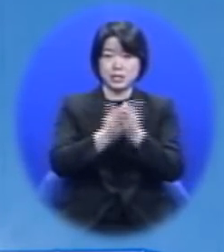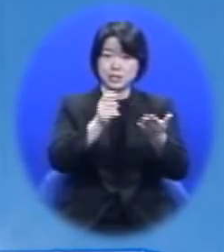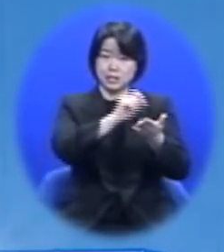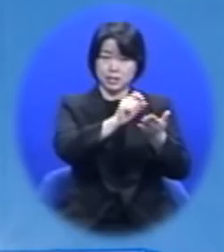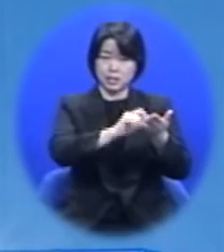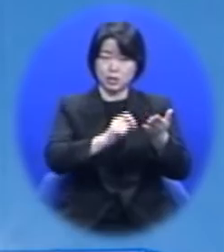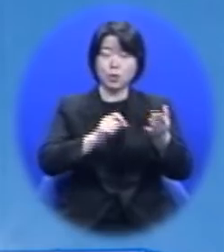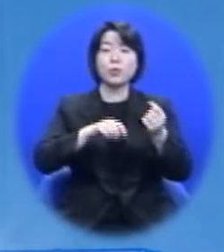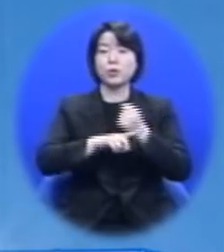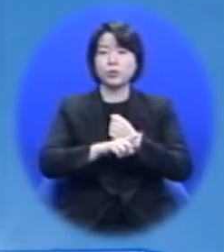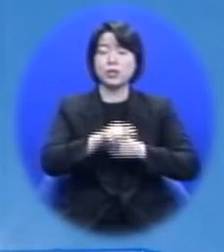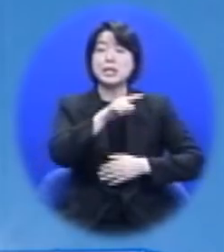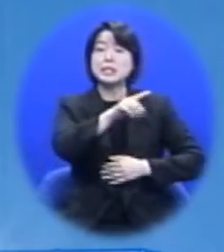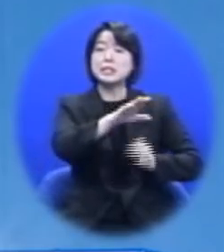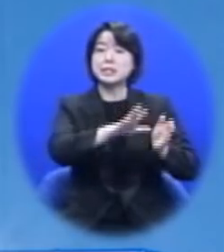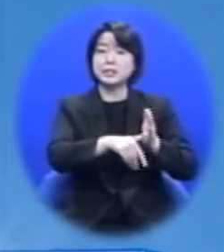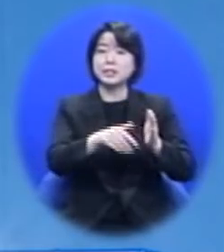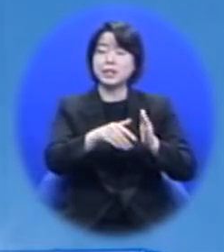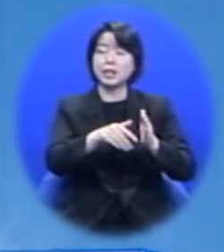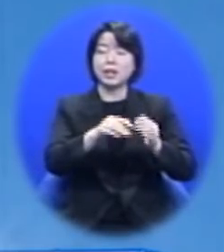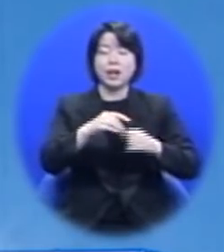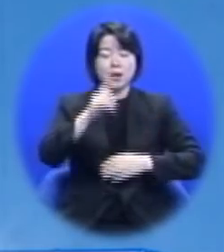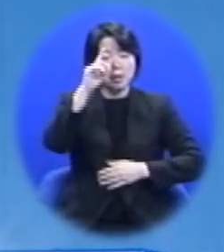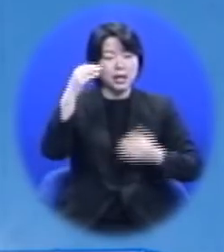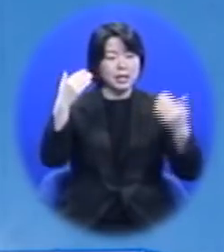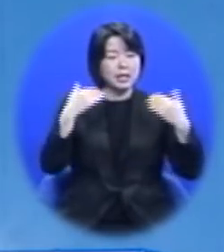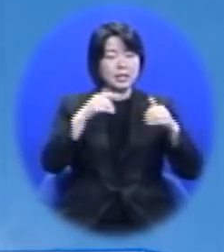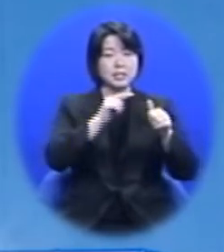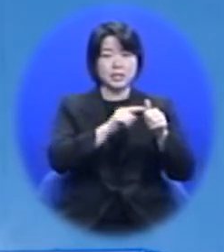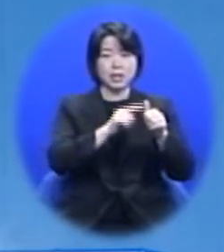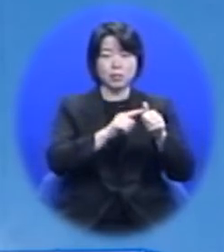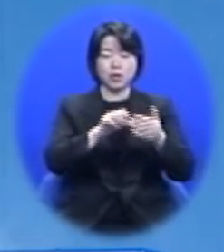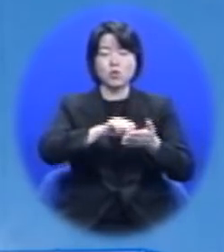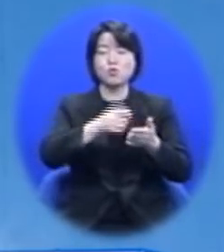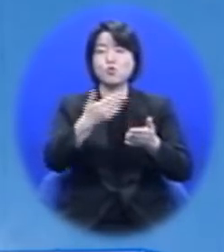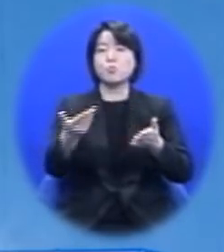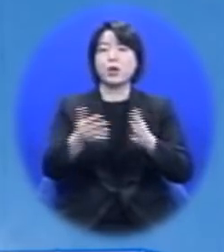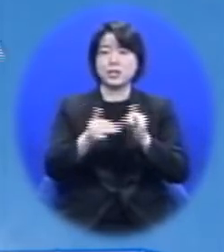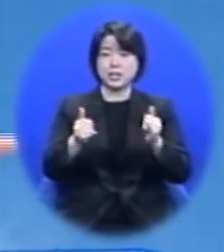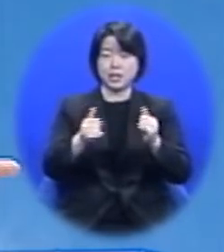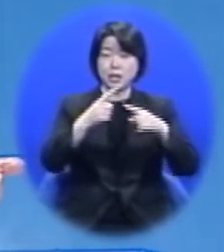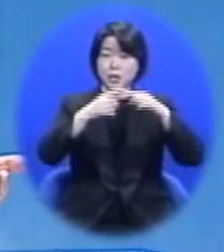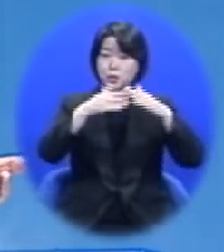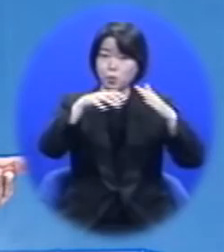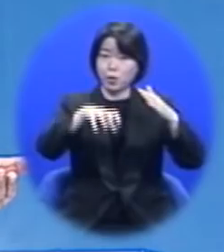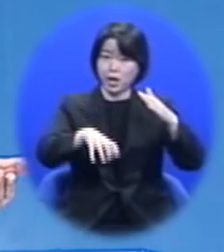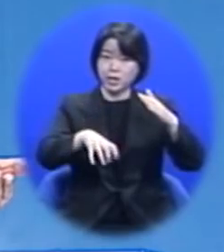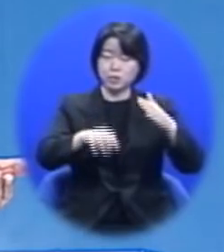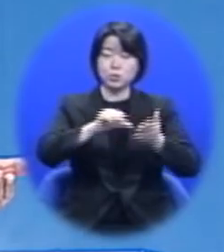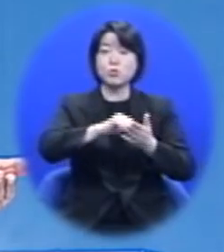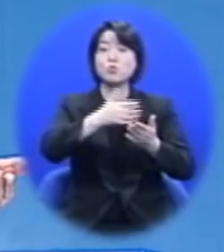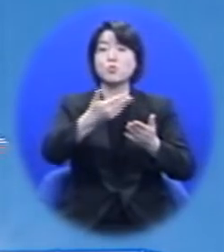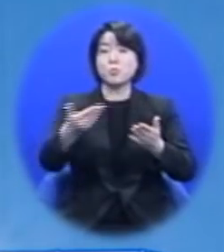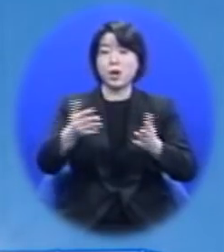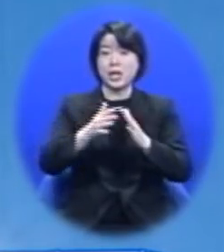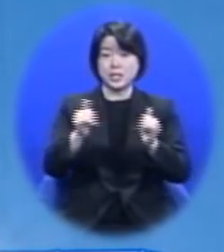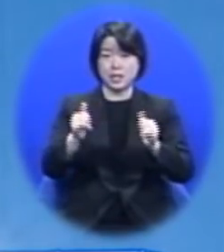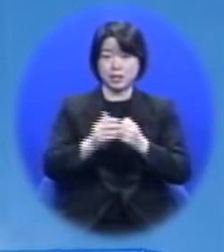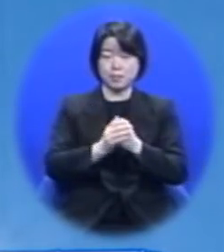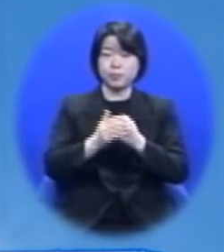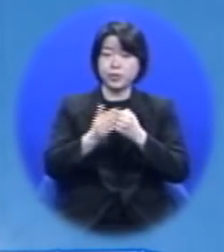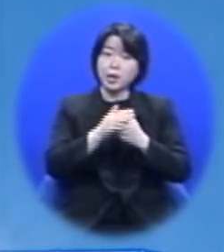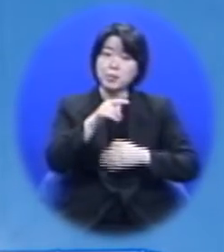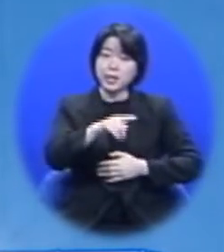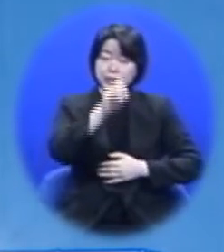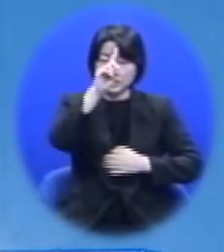까닭은 그때 당시에 삭개오가 유명한 사람이었기 때문입니다. 교회 안에서도 유명한 사람이었어요. 그래서 그